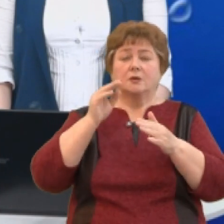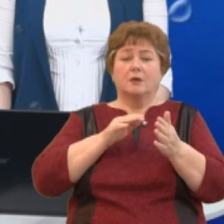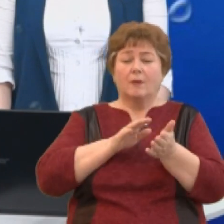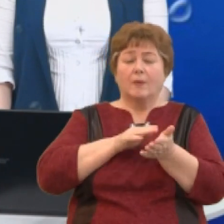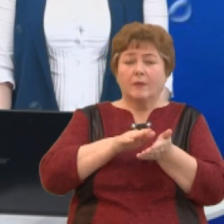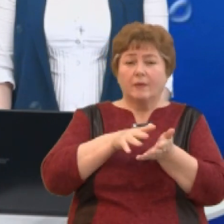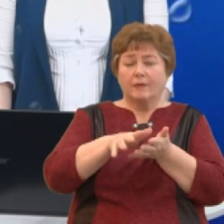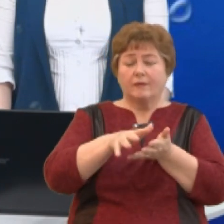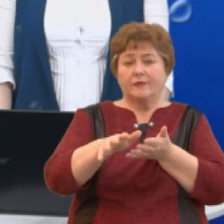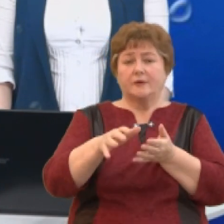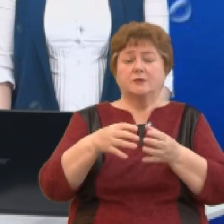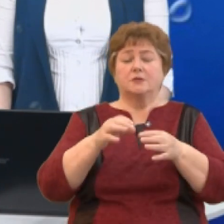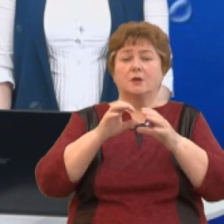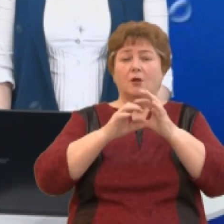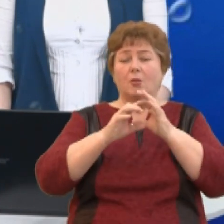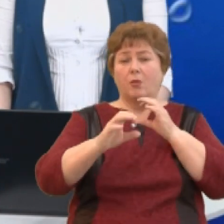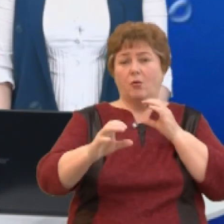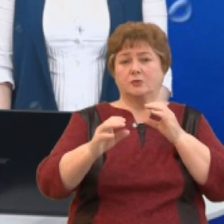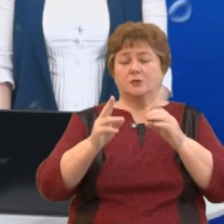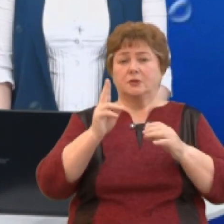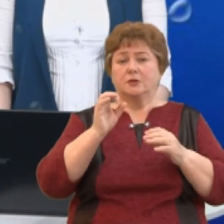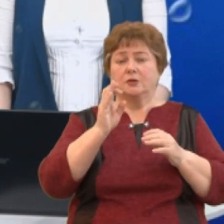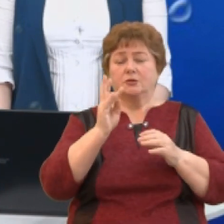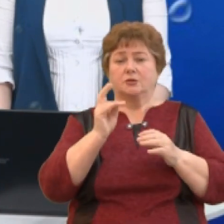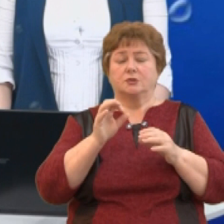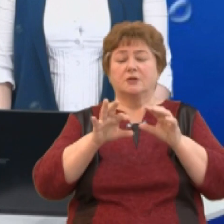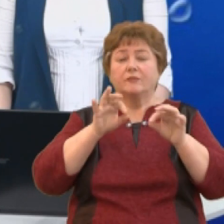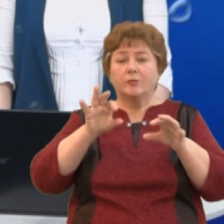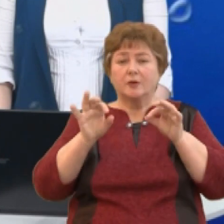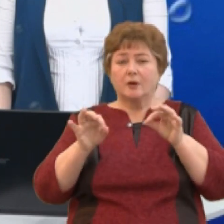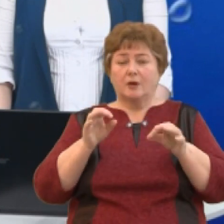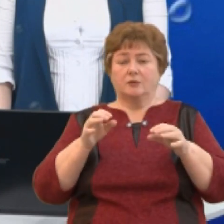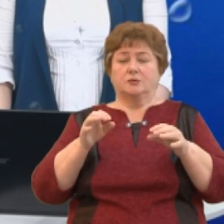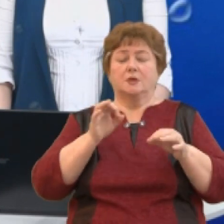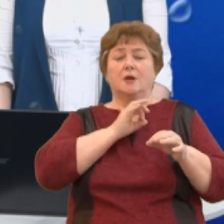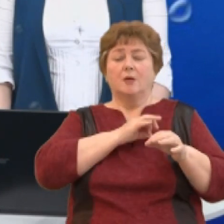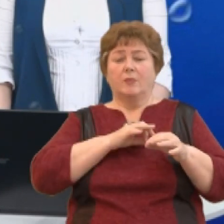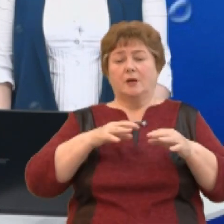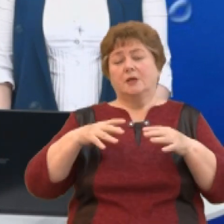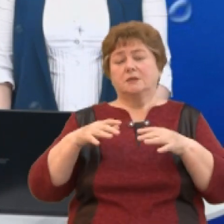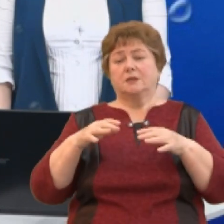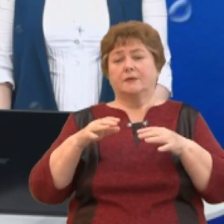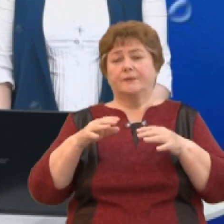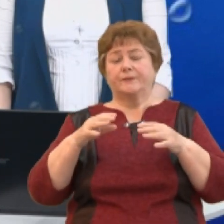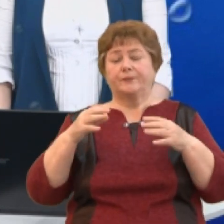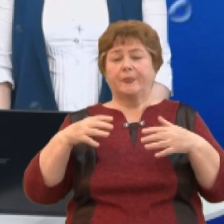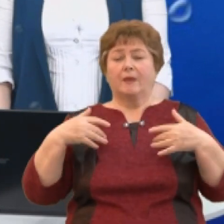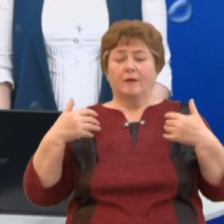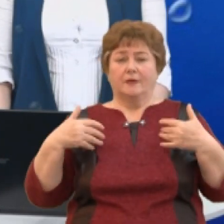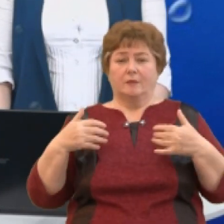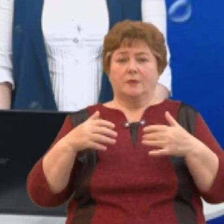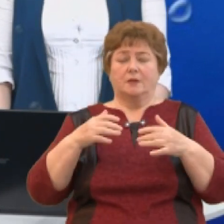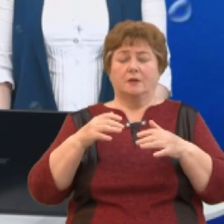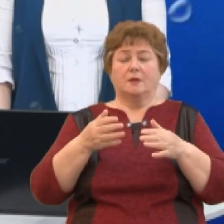толстый кишечник, в котором извлекаются минеральные вещества и влага.